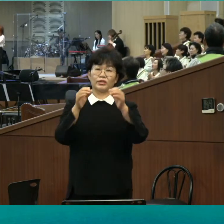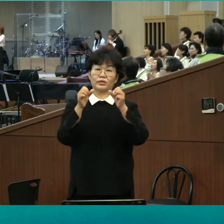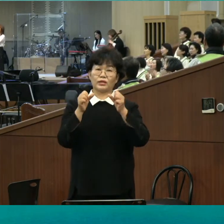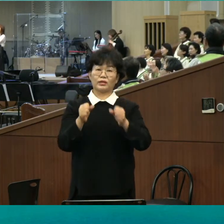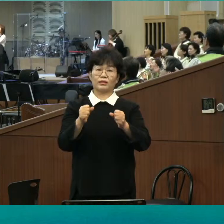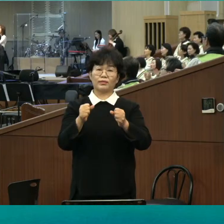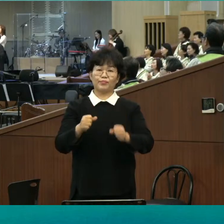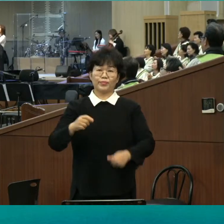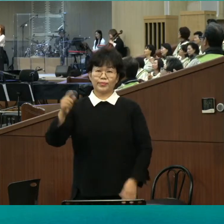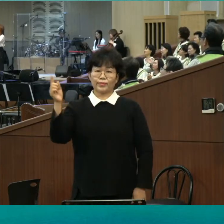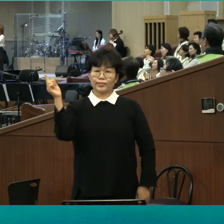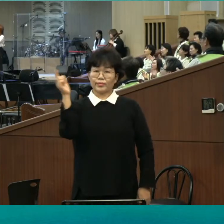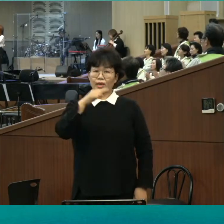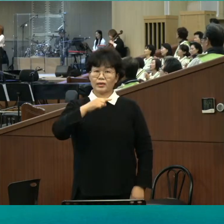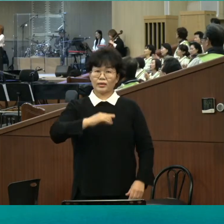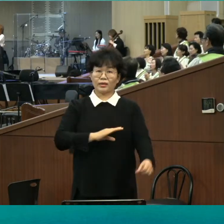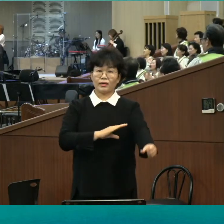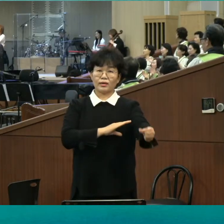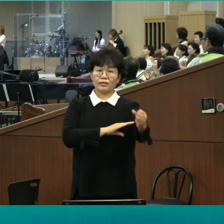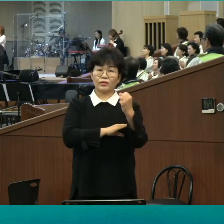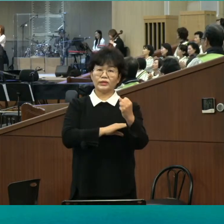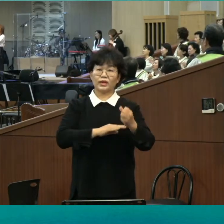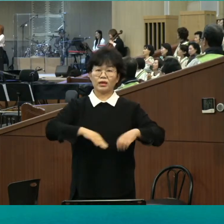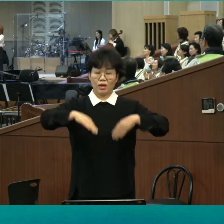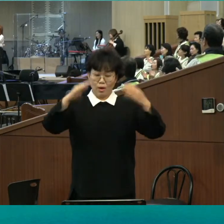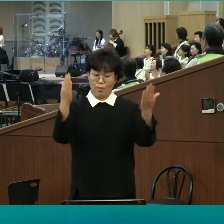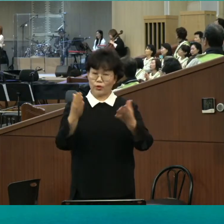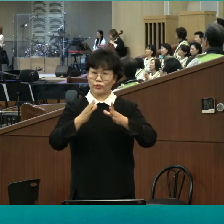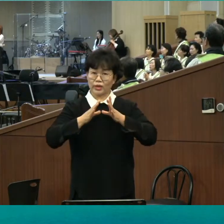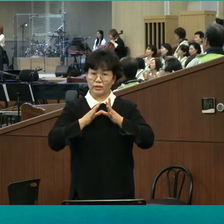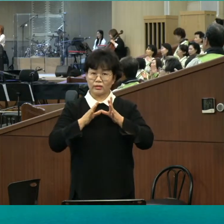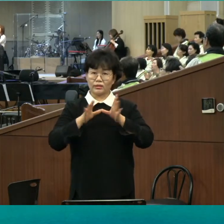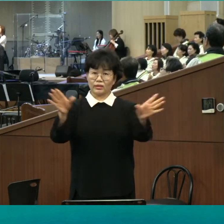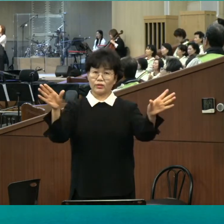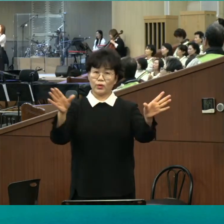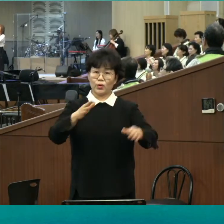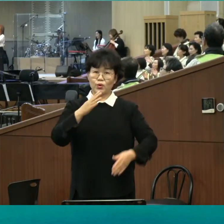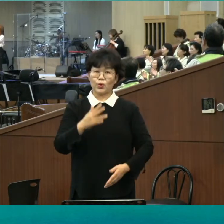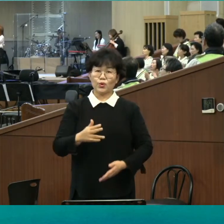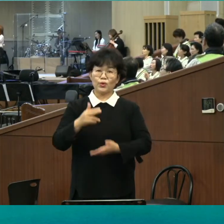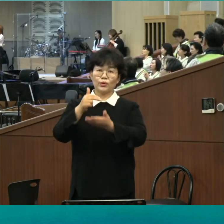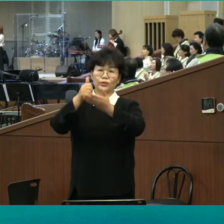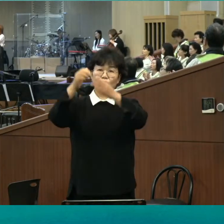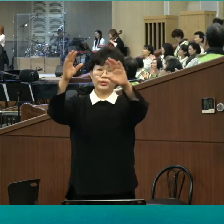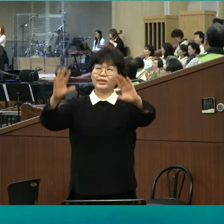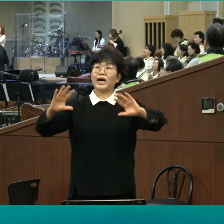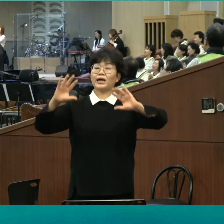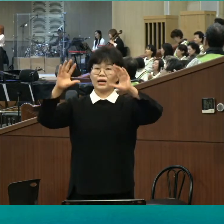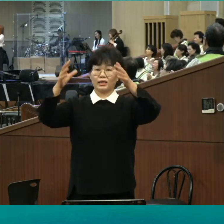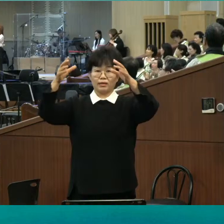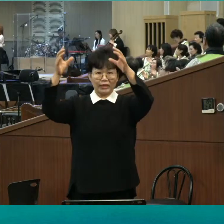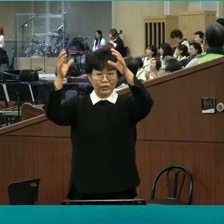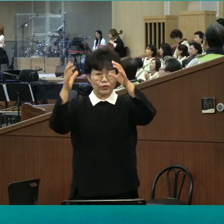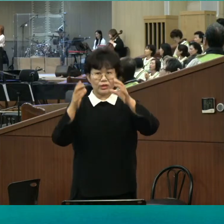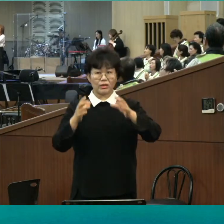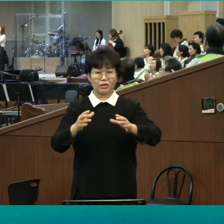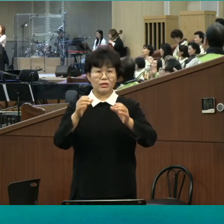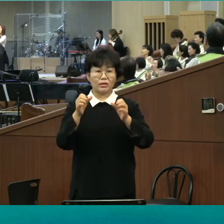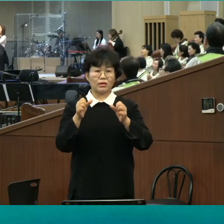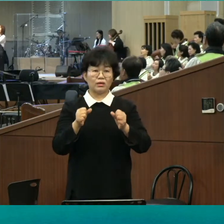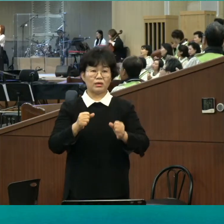임하셔서 악한 권세 모든 깨뜨리고 주님 나라 임하소서.